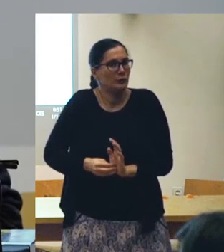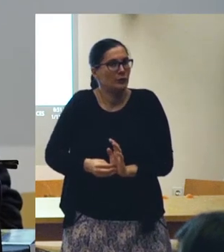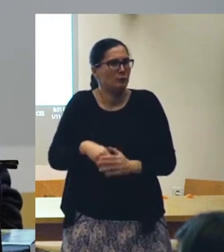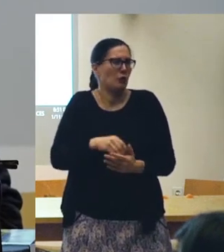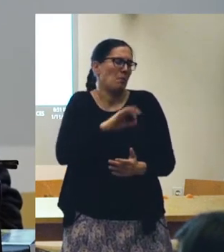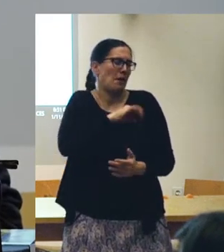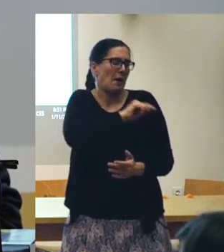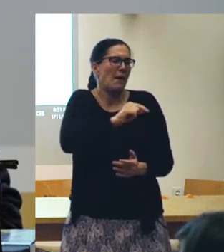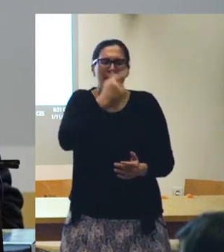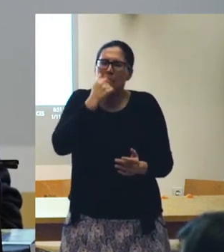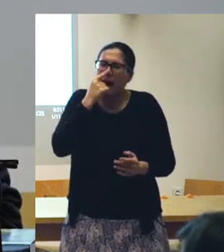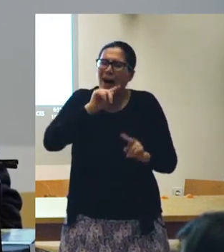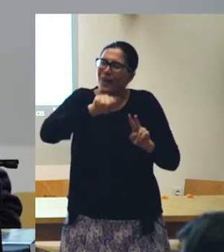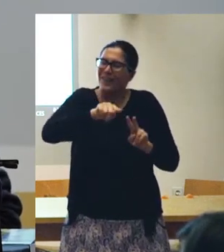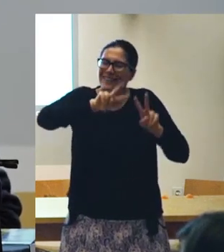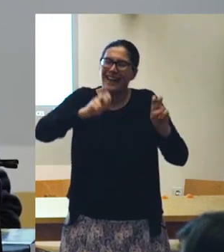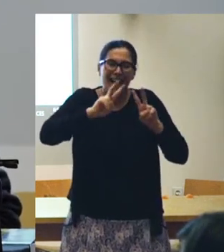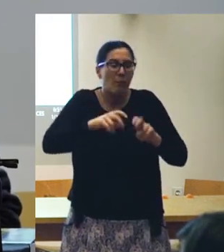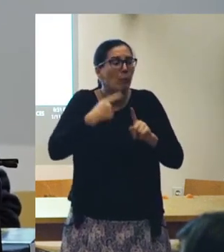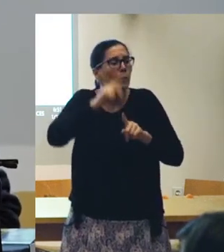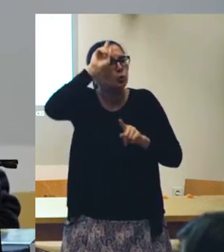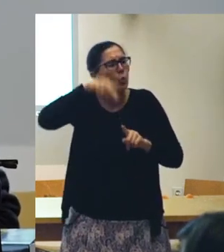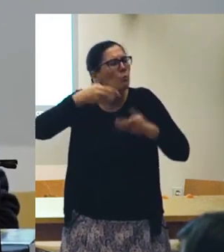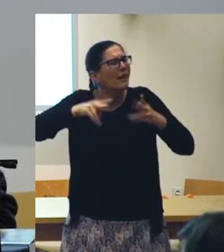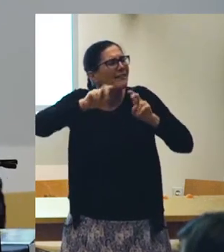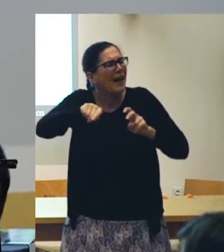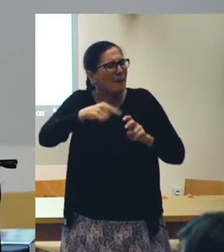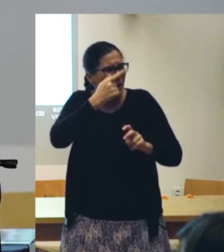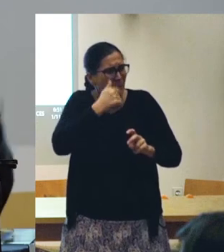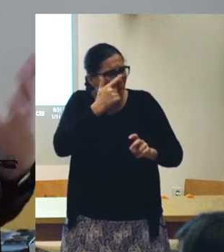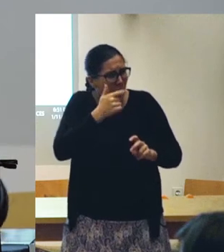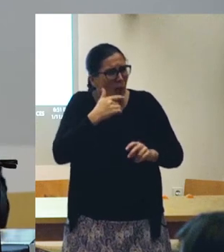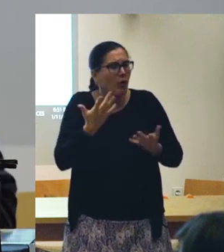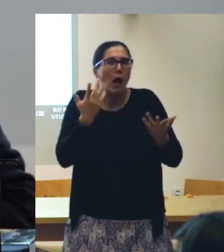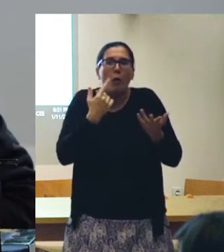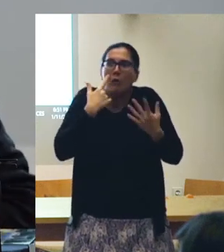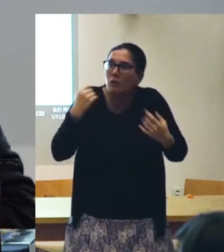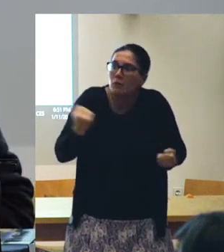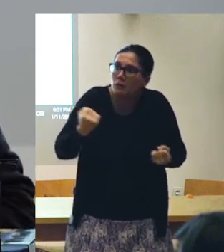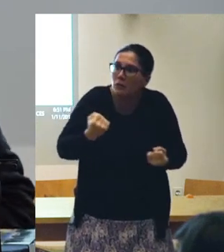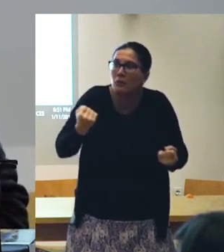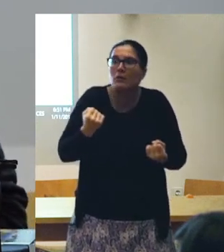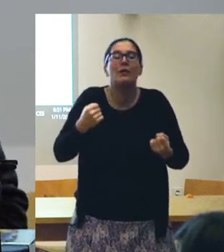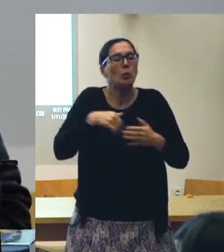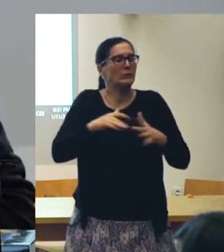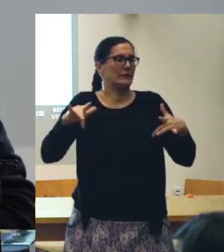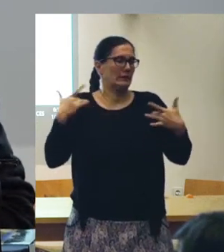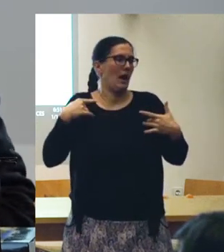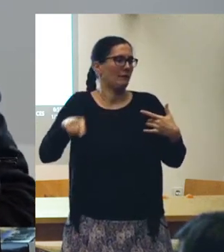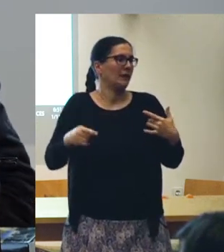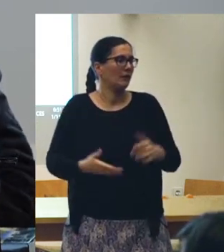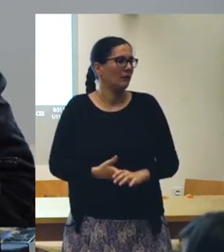málo tematizované v rámci umenia, s ktorým som sa stretávala, alebo som to tam nevidela, alebo som to tam nehľadala, bolo práve zdravie.